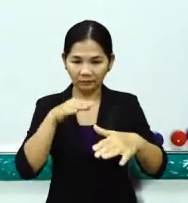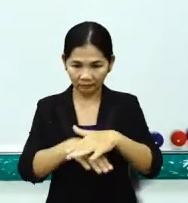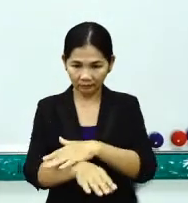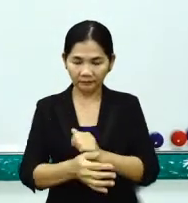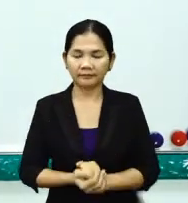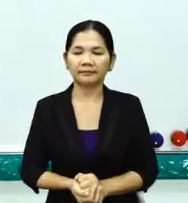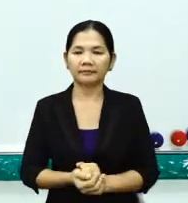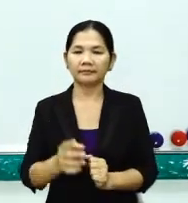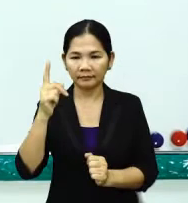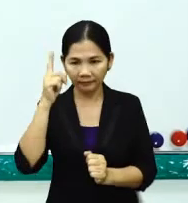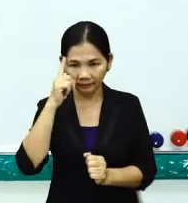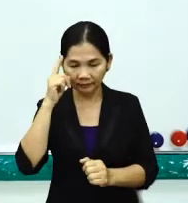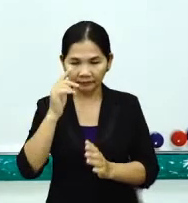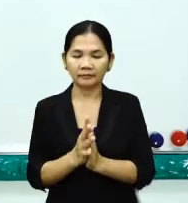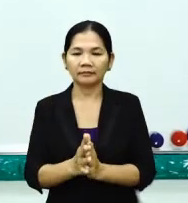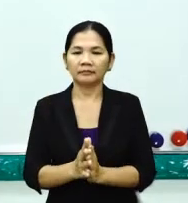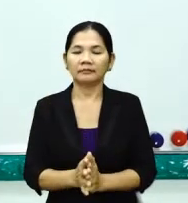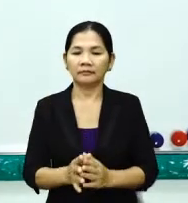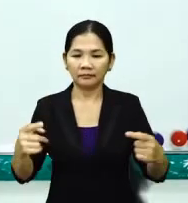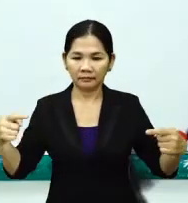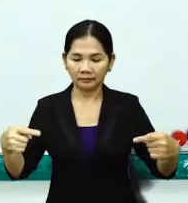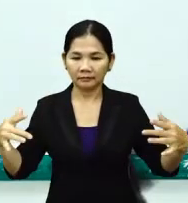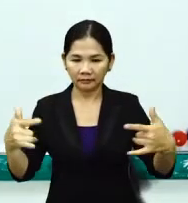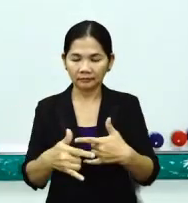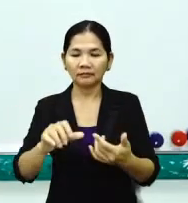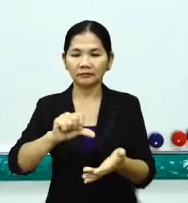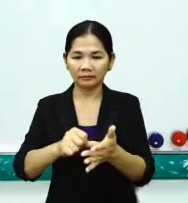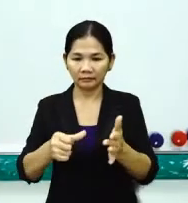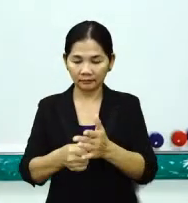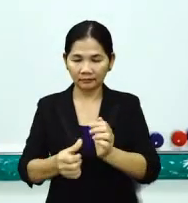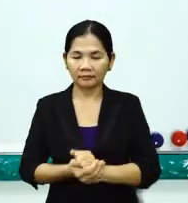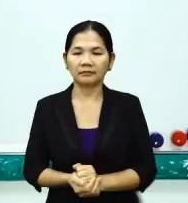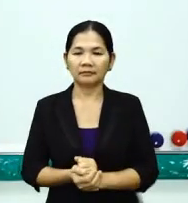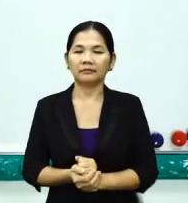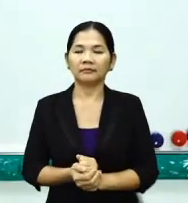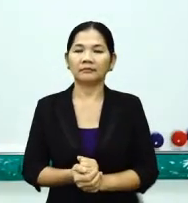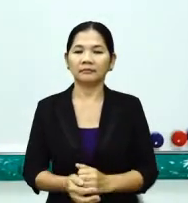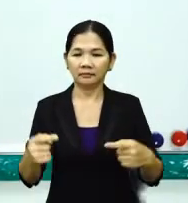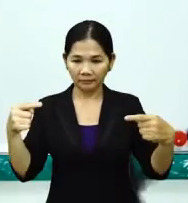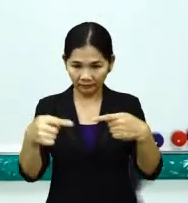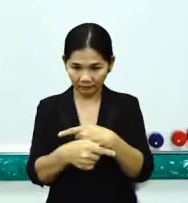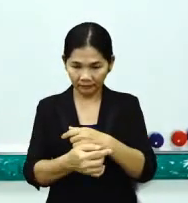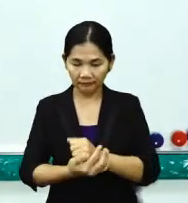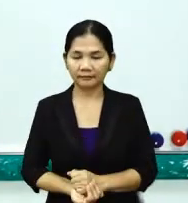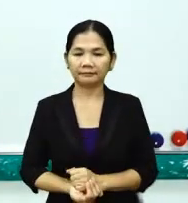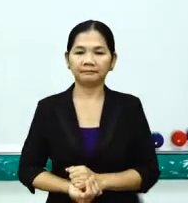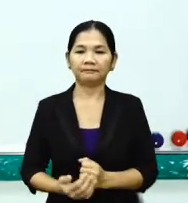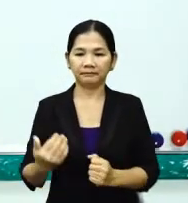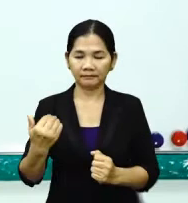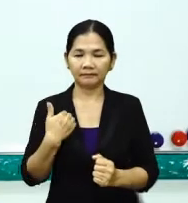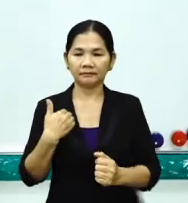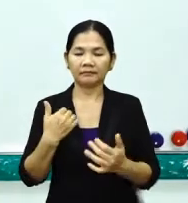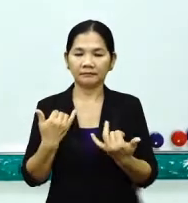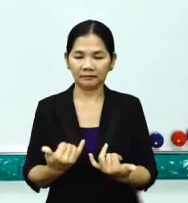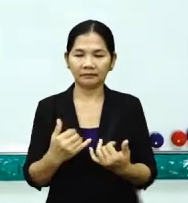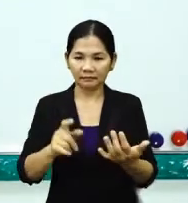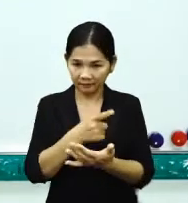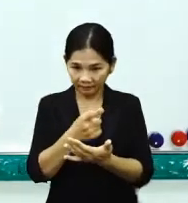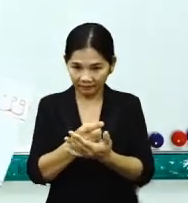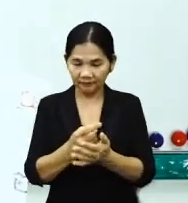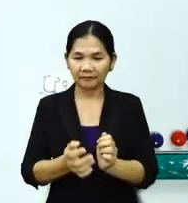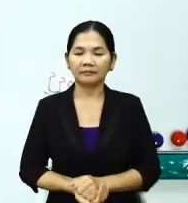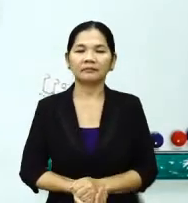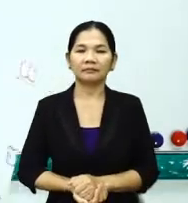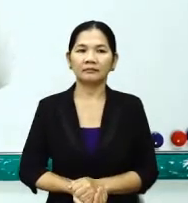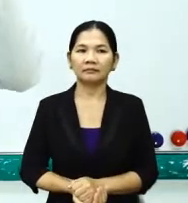Chồi Chẳng có bạn đang hái tháng bạc để sắp cứ chỉ biết đại mình nấy Chà, mình nấy tôi ít nìa Chà, chẳng tỏ ở lớp cho rung cầm này cho mùi nạ